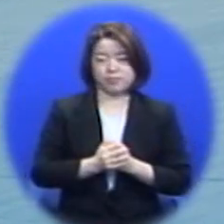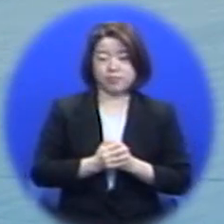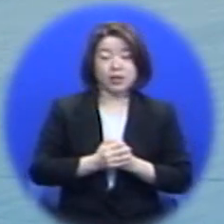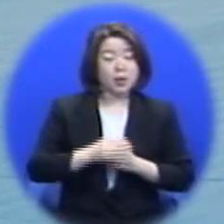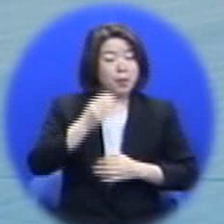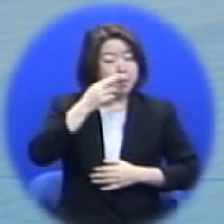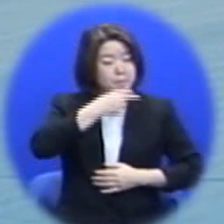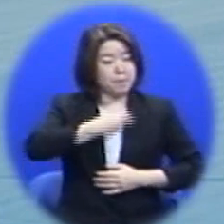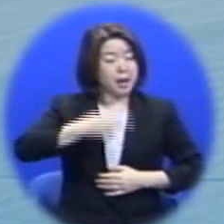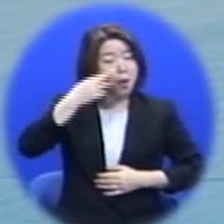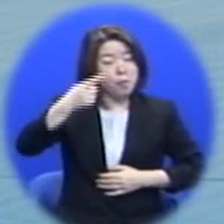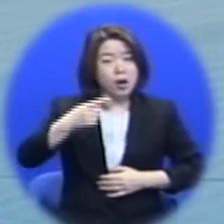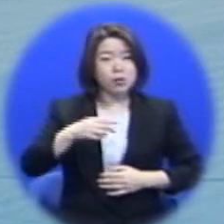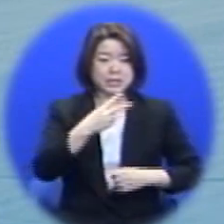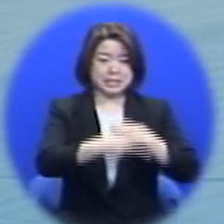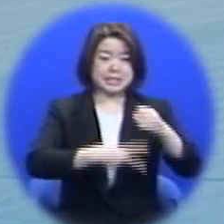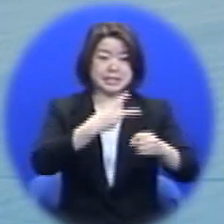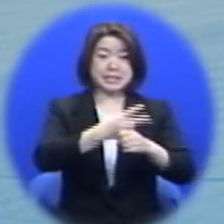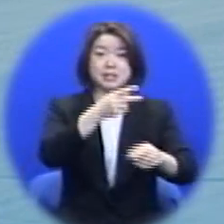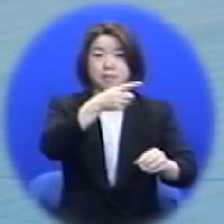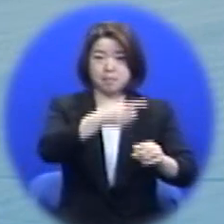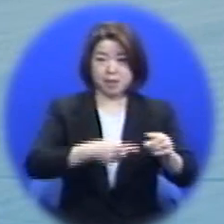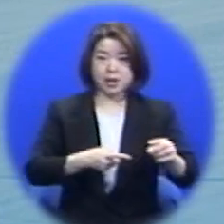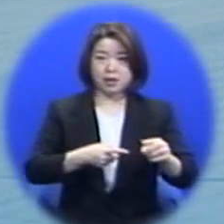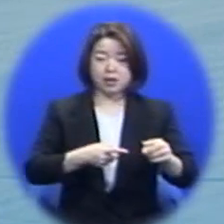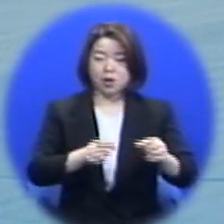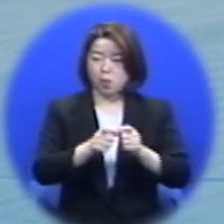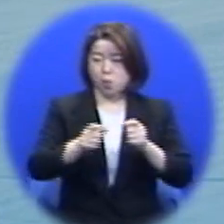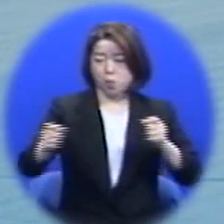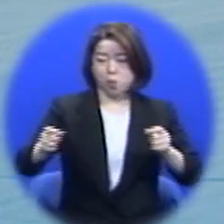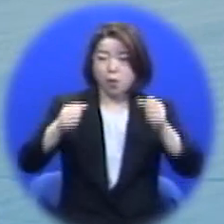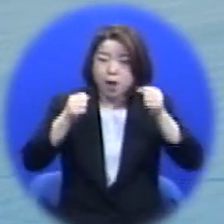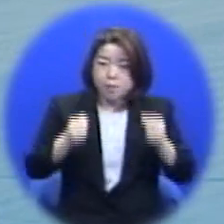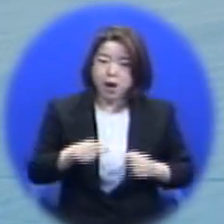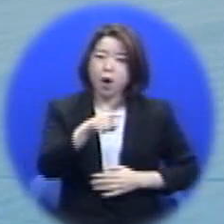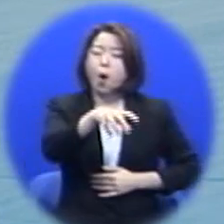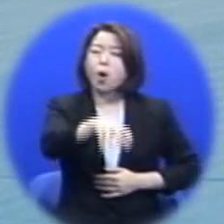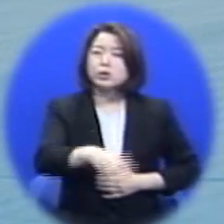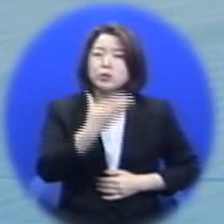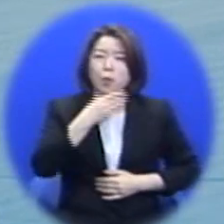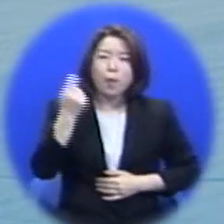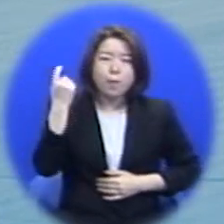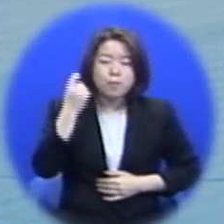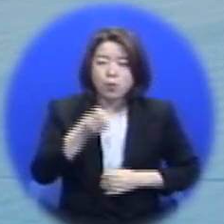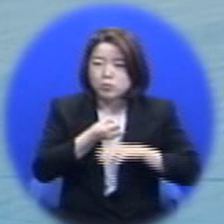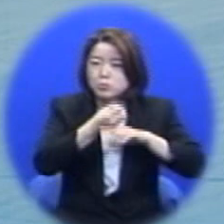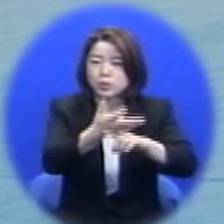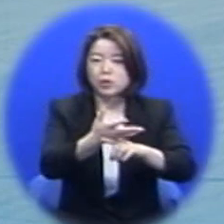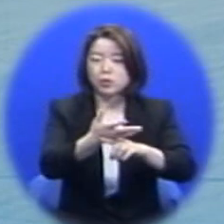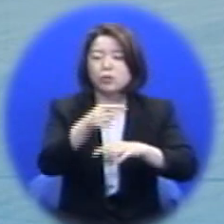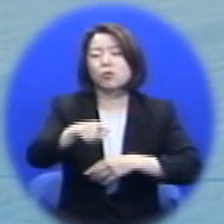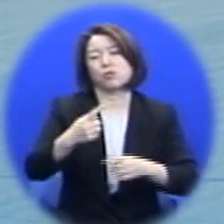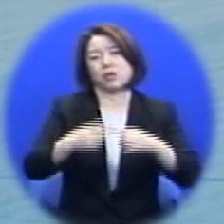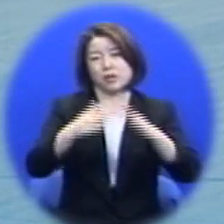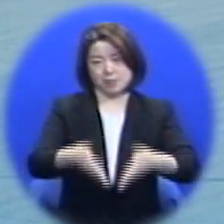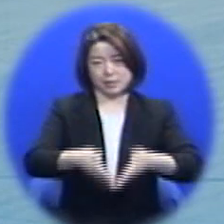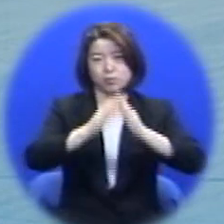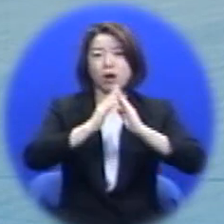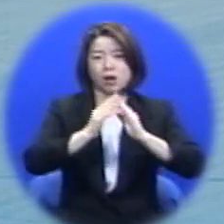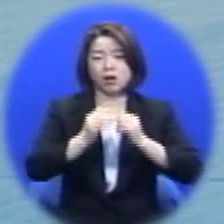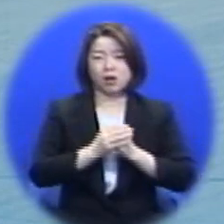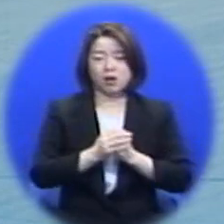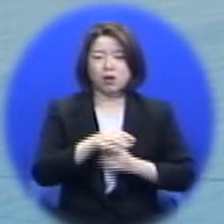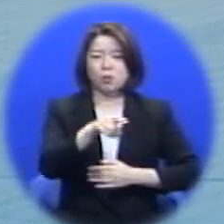가장 오랜 시간을 머물면서 거기서 복음을 전했고 그렇게 교회가 세워진 것입니다. 에베소라는 도시가